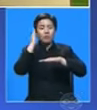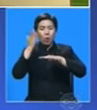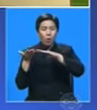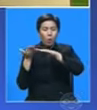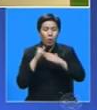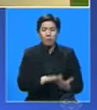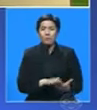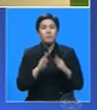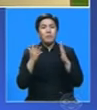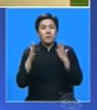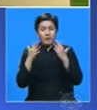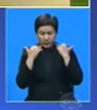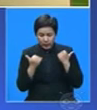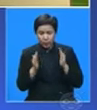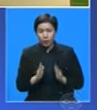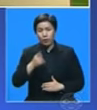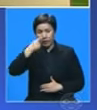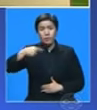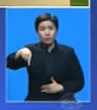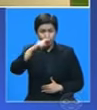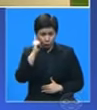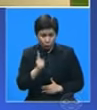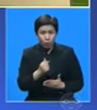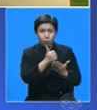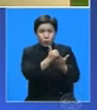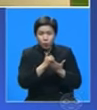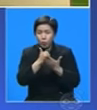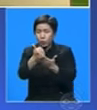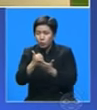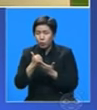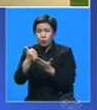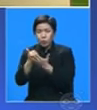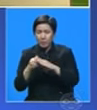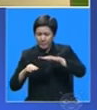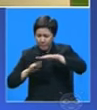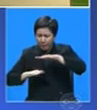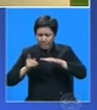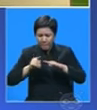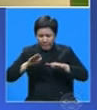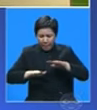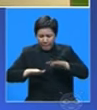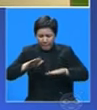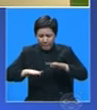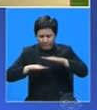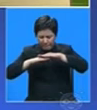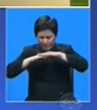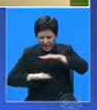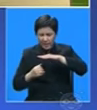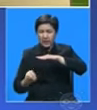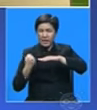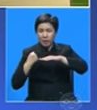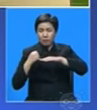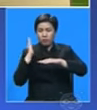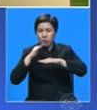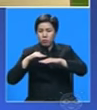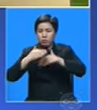าดพวกเราทุกคนคนไทยทุกคนต้องช่วยกันเป็นสถาปนิกนะครับแล้วก็มาช่วยก่อสร้างประเทศชาติกันใหม่ให้